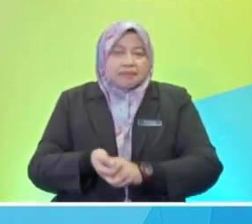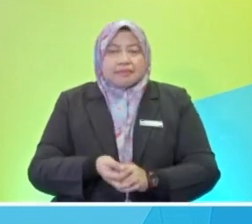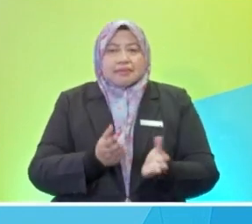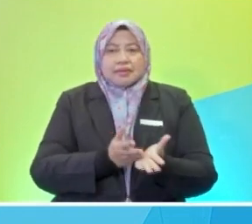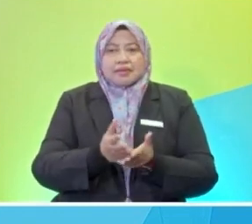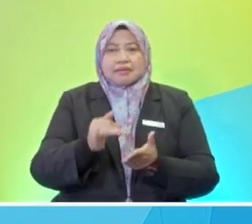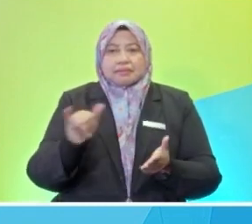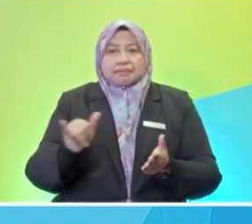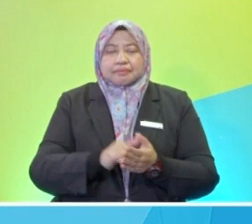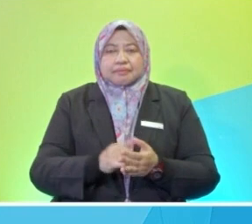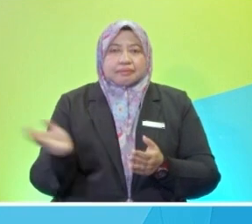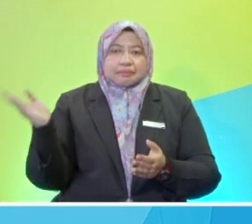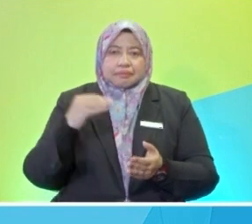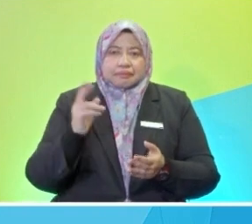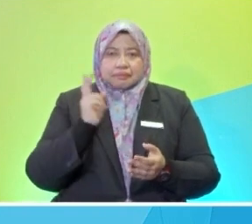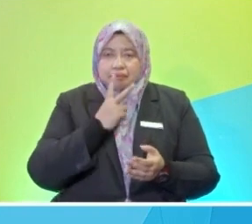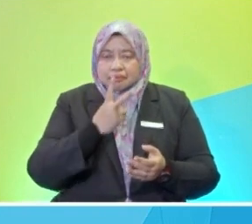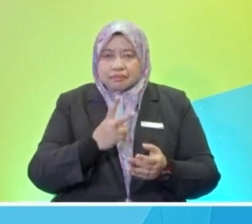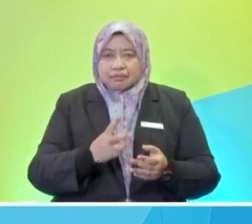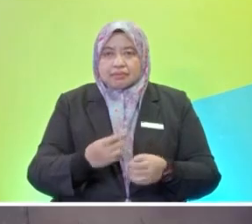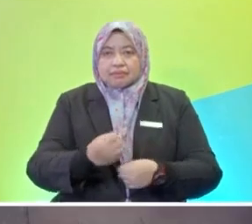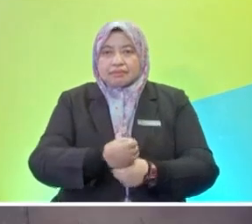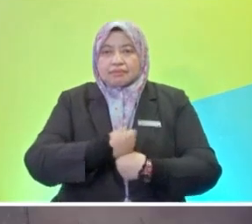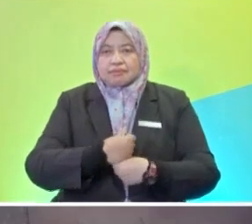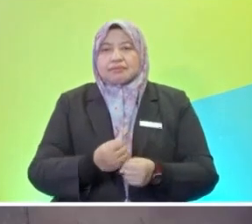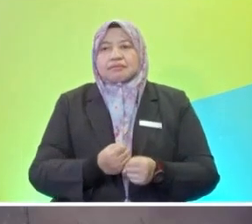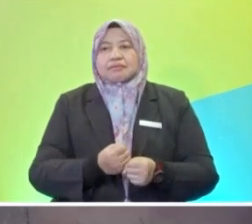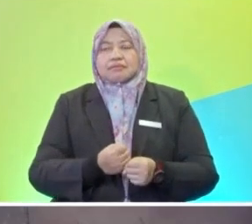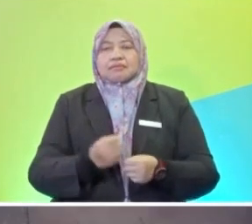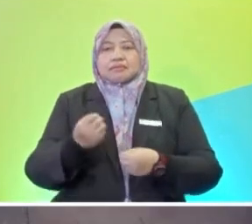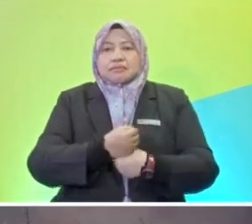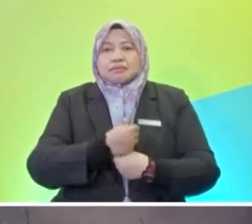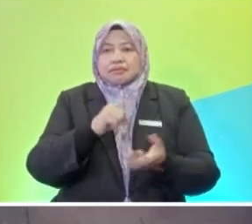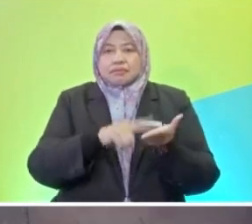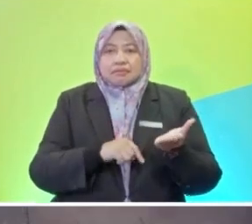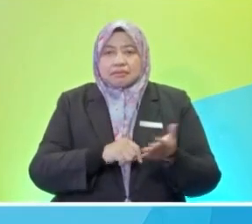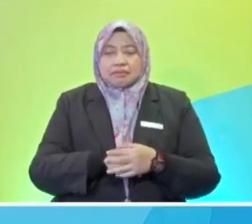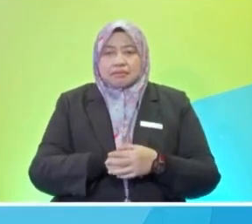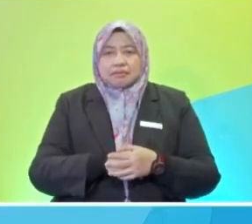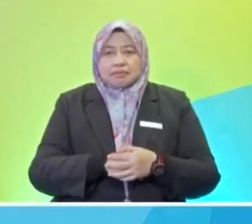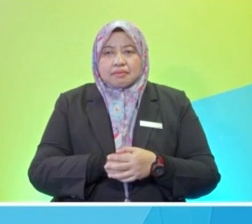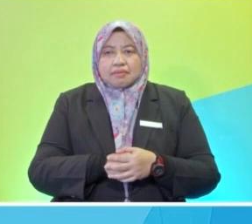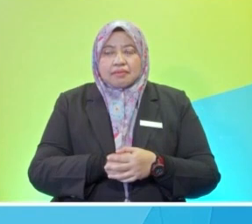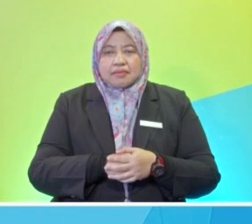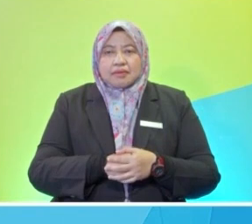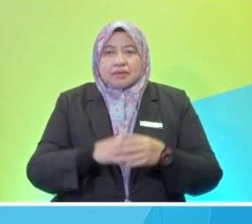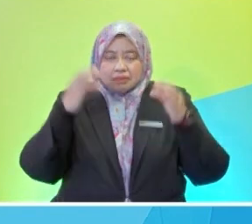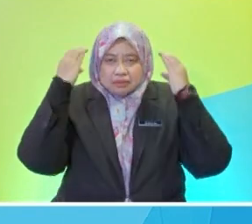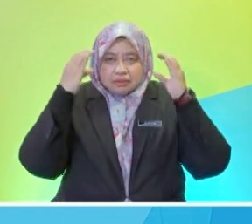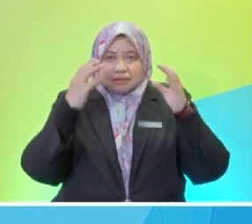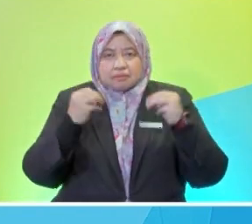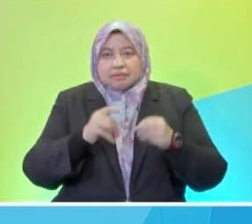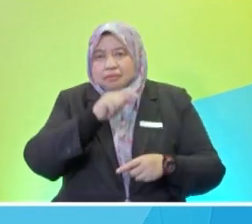lurusnya Mari kita lihat bentuk yang berikutnya untuk apa tuh susu apa ini hah Aku nak tanya